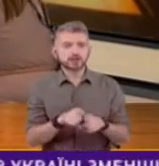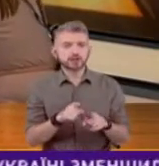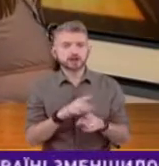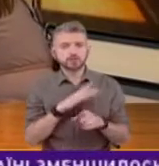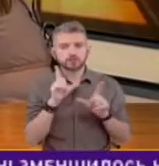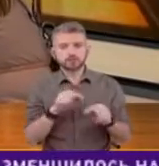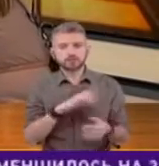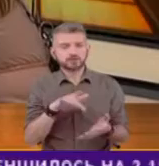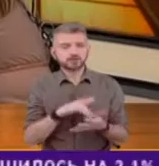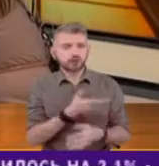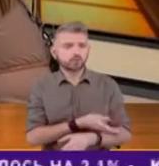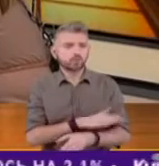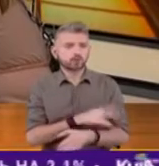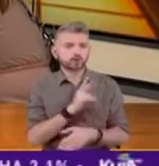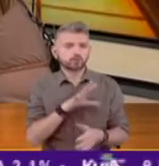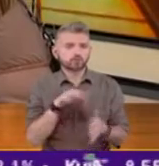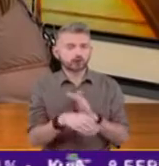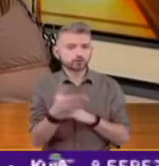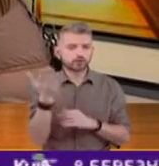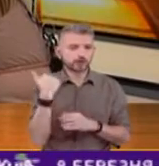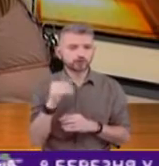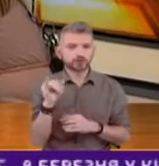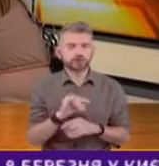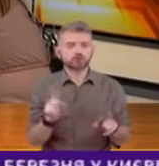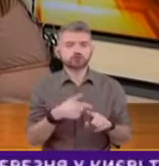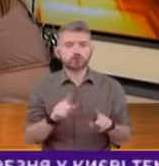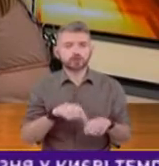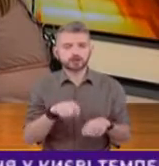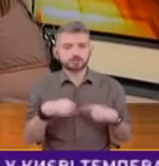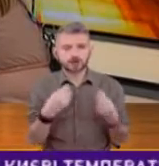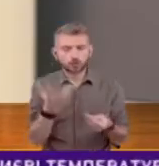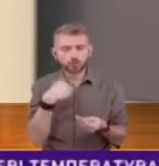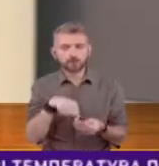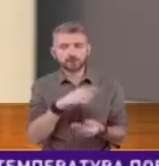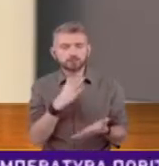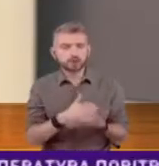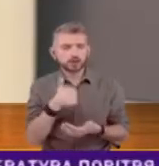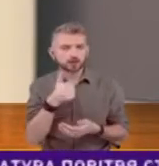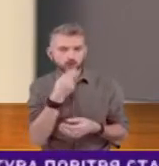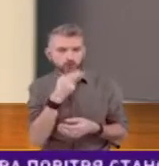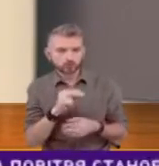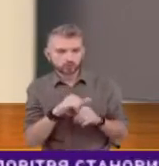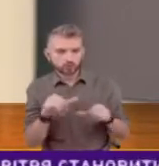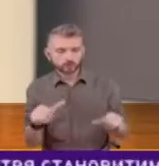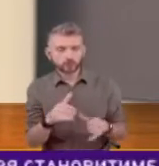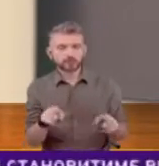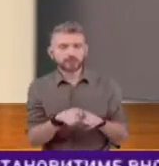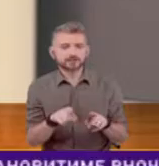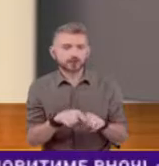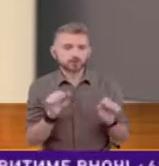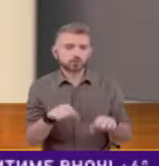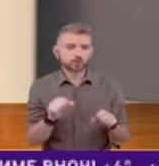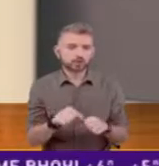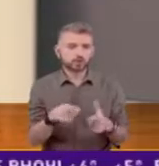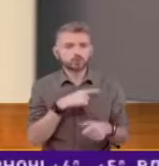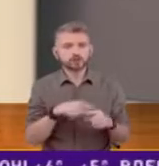містах польських, які впроваджували його раніше. І що це їм дало, коли вони мали кращий розвиток? Зараз те саме це можливо буде,